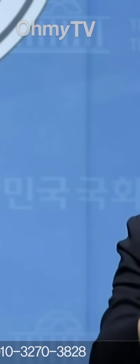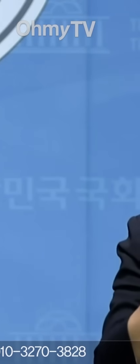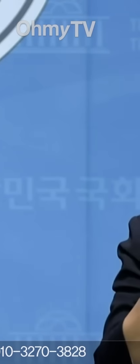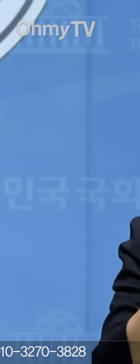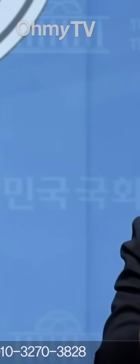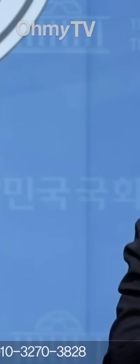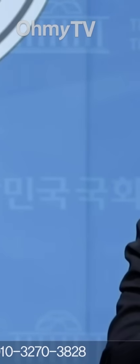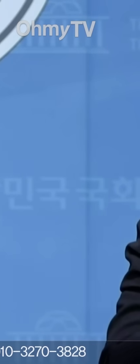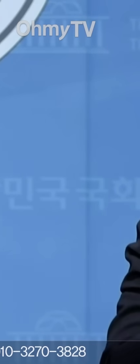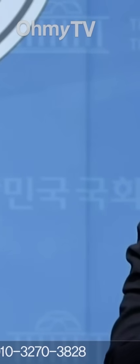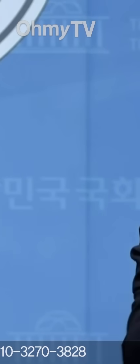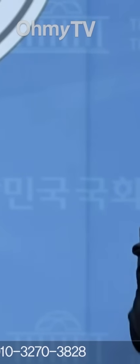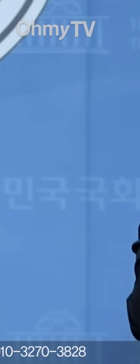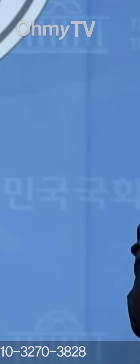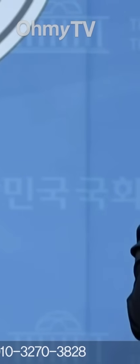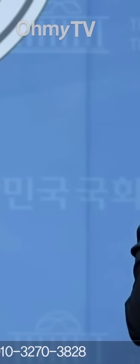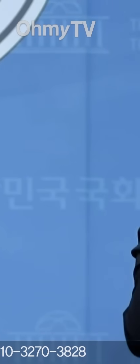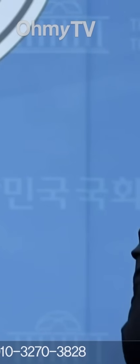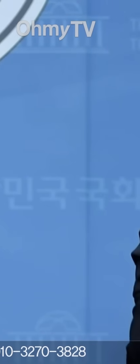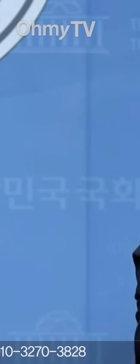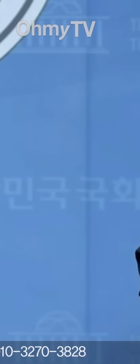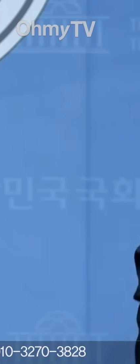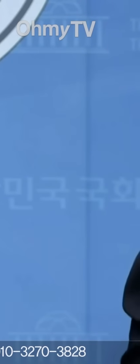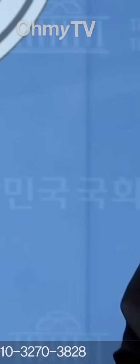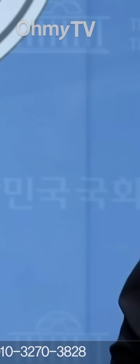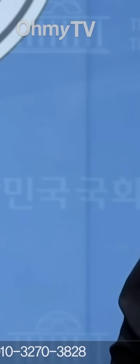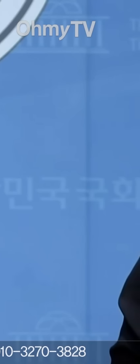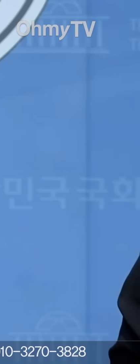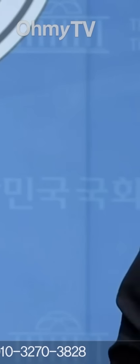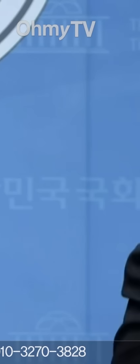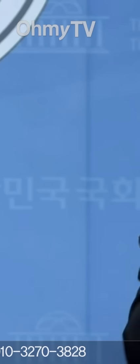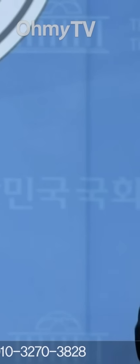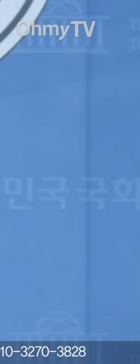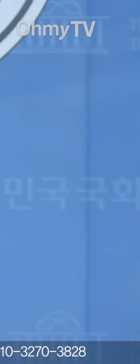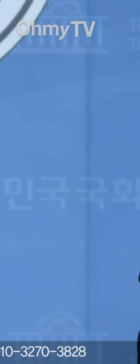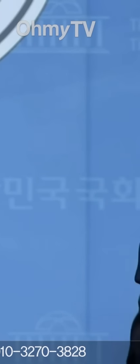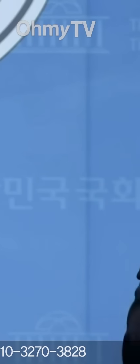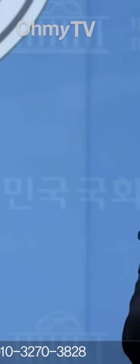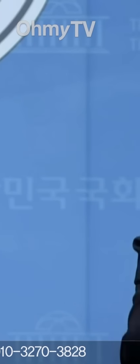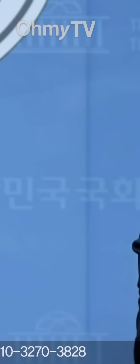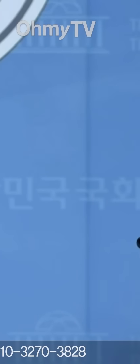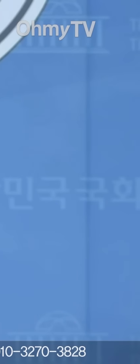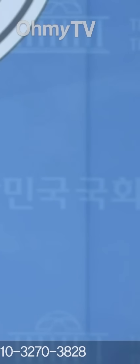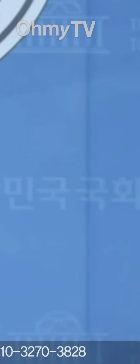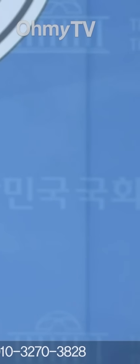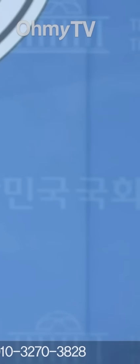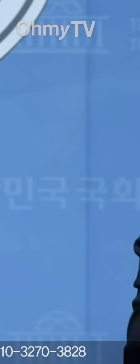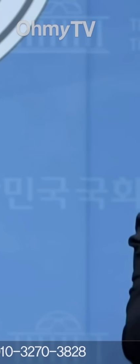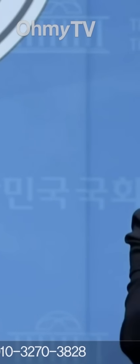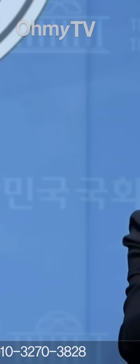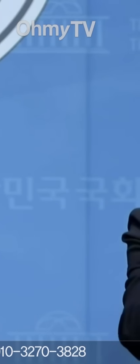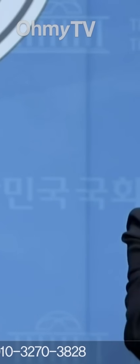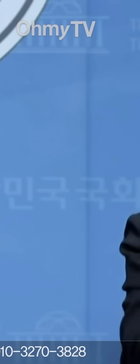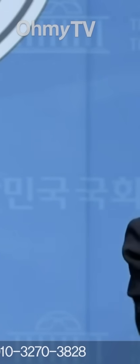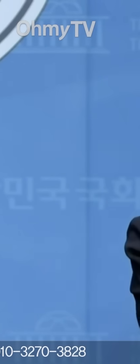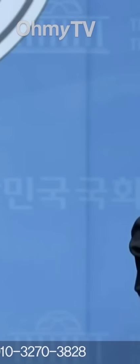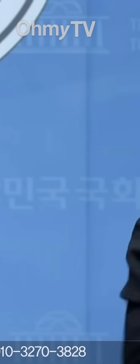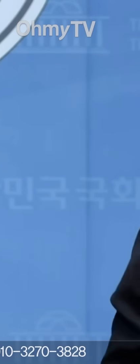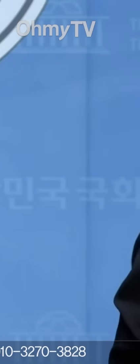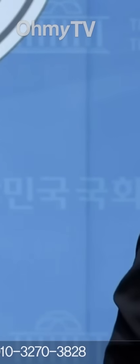어디 있습니까? 기본적인 육하 원칙조차도 없습니다. 그렇게 하면서 다시 이재명